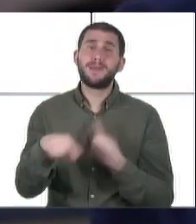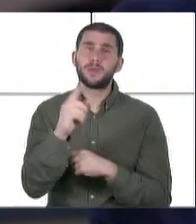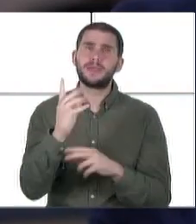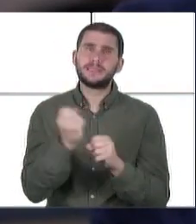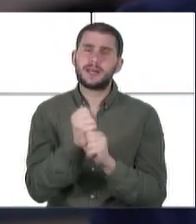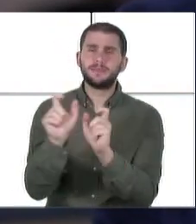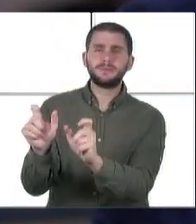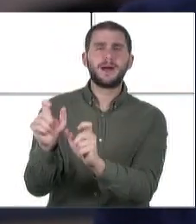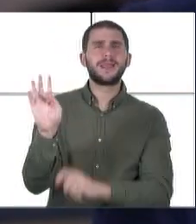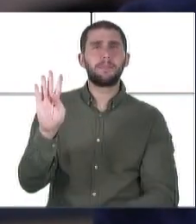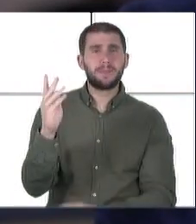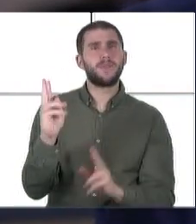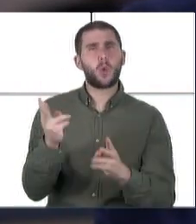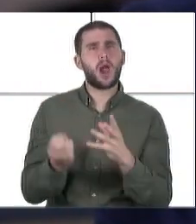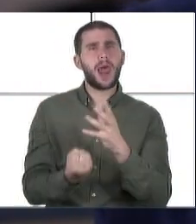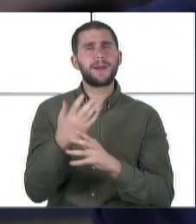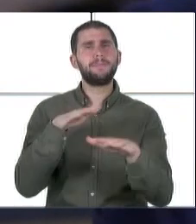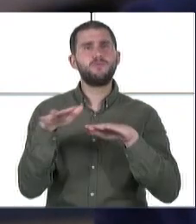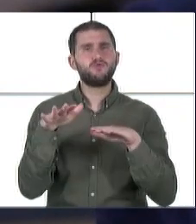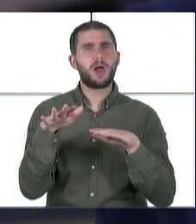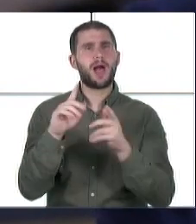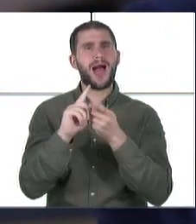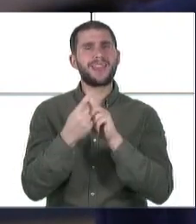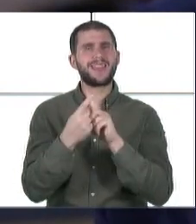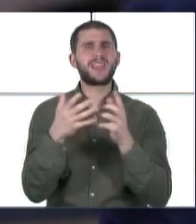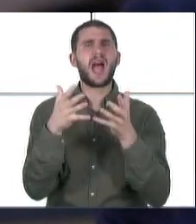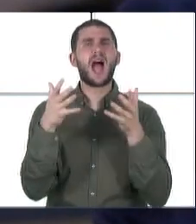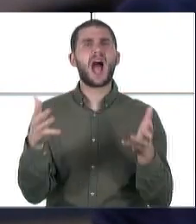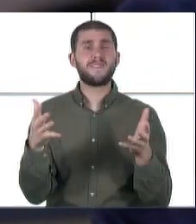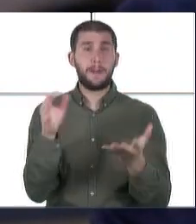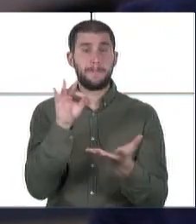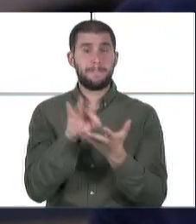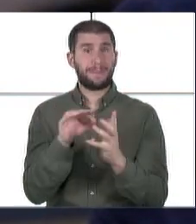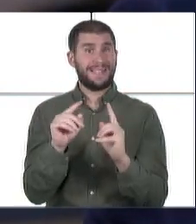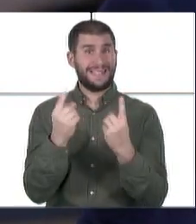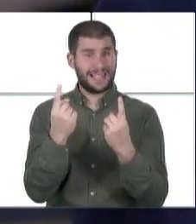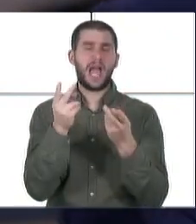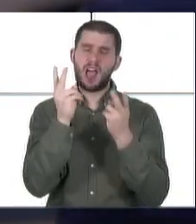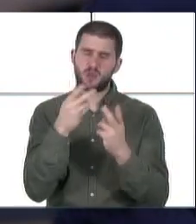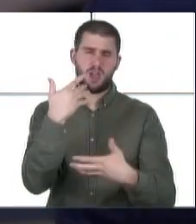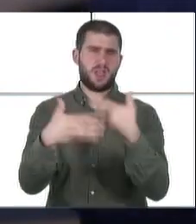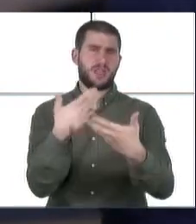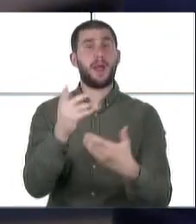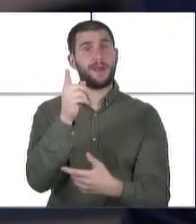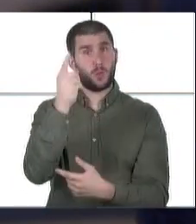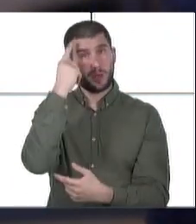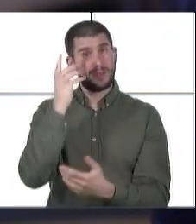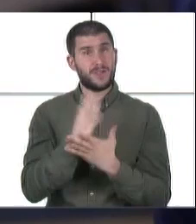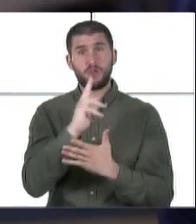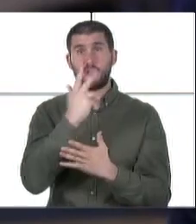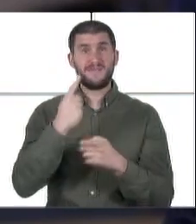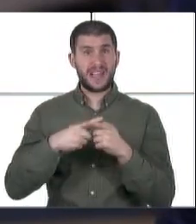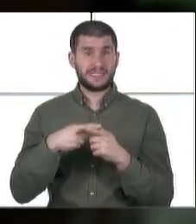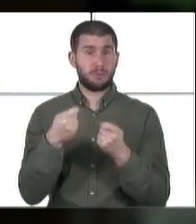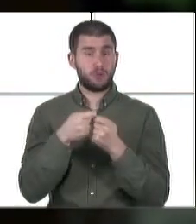לחסום את נתניהו ונוכל להקים ממשלה אלטרנטיבית רחבה. ברגע שזה יקרה, אפשר להתקדם קדימה. ואת יודעת, אנחנו שלוש וחצי שנים בעניין